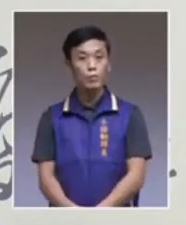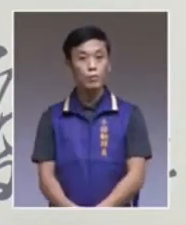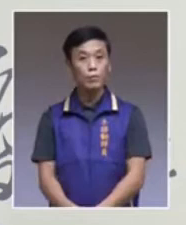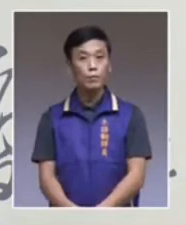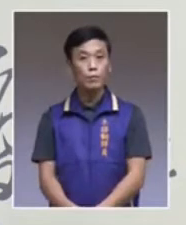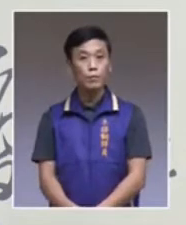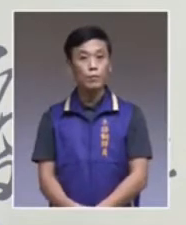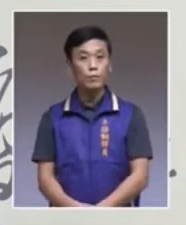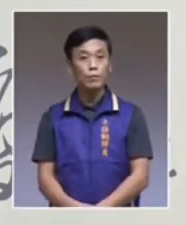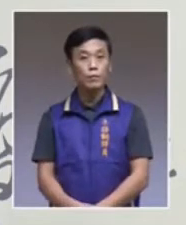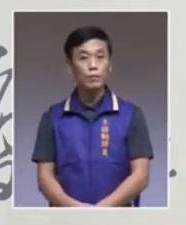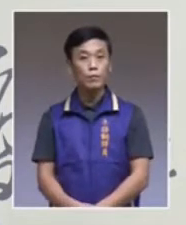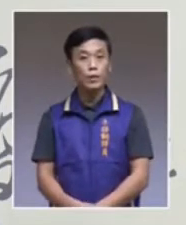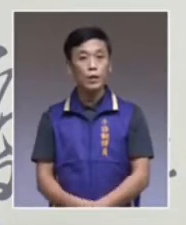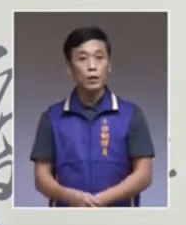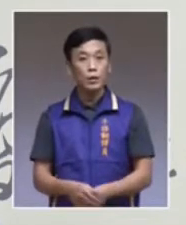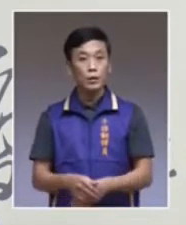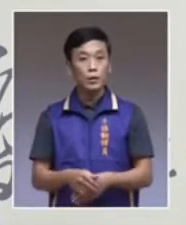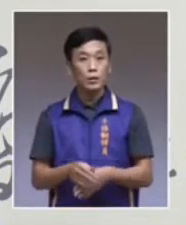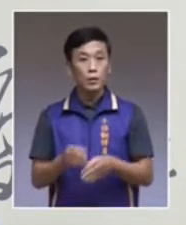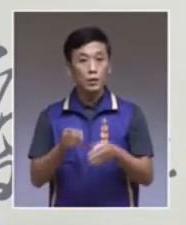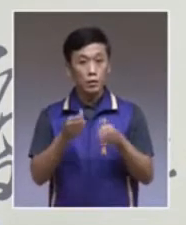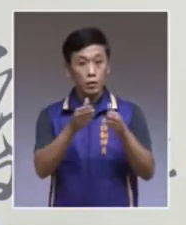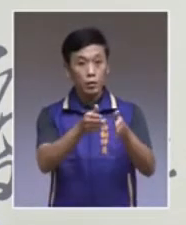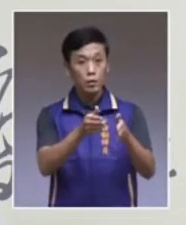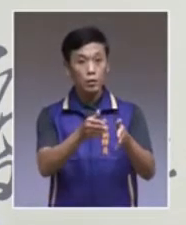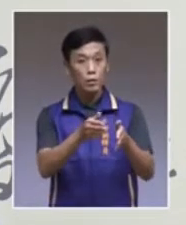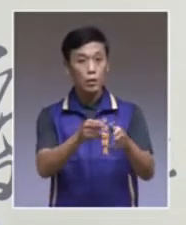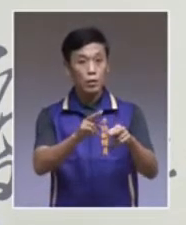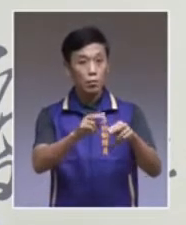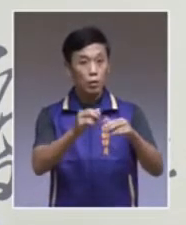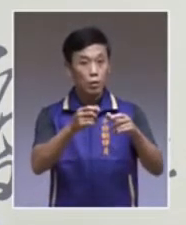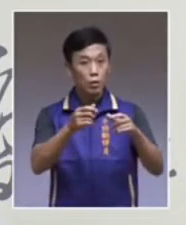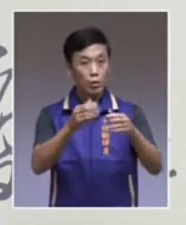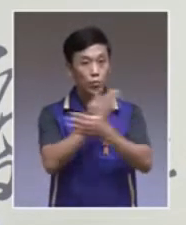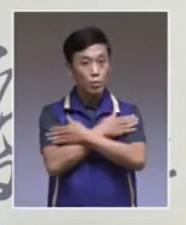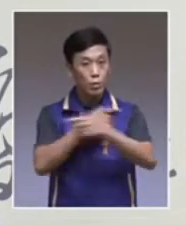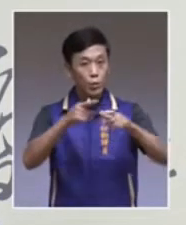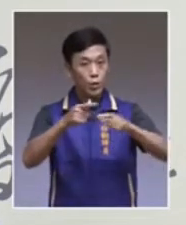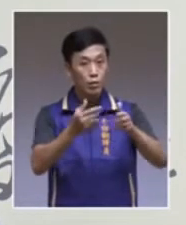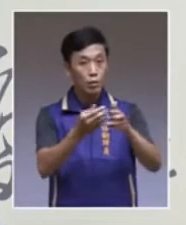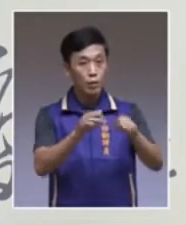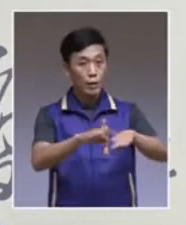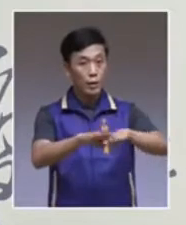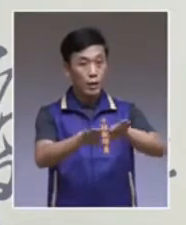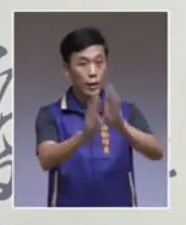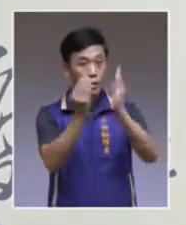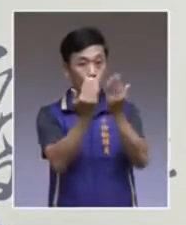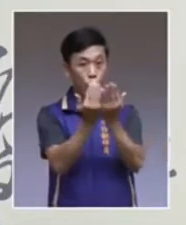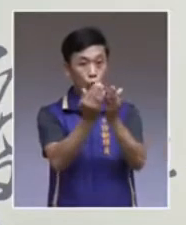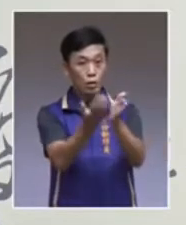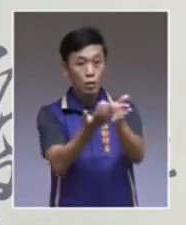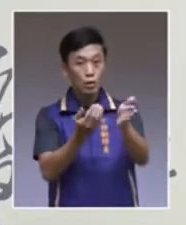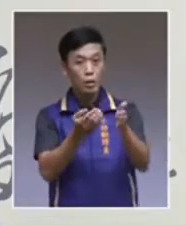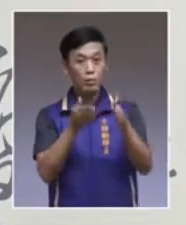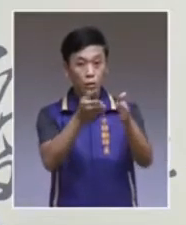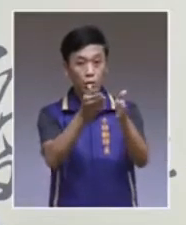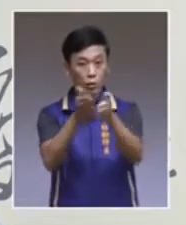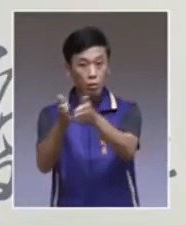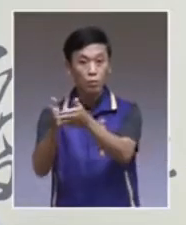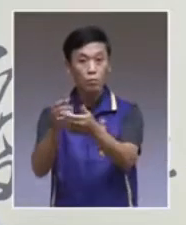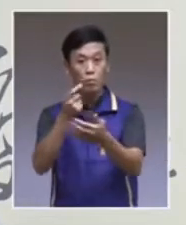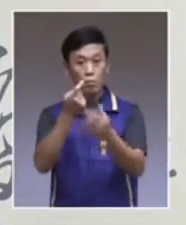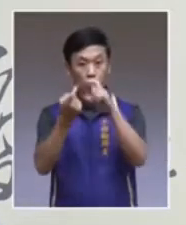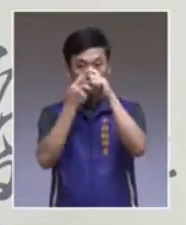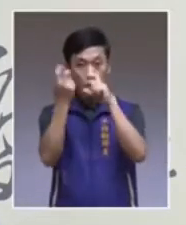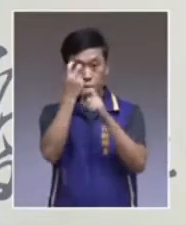这个要开园前我们也在希望说能够做快筛那让这个快筛然后再加上